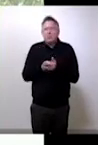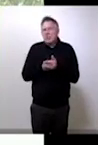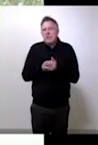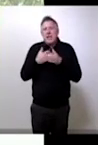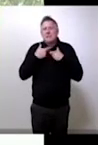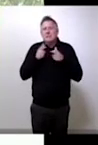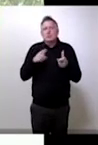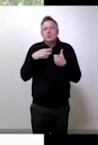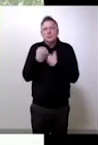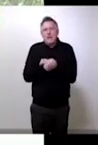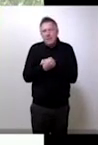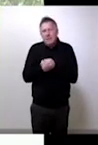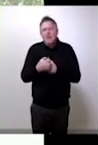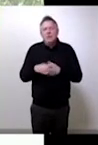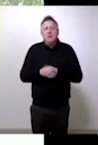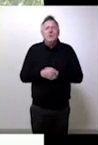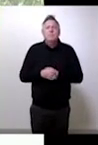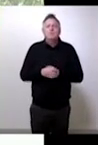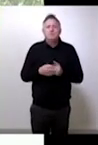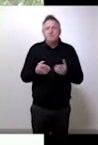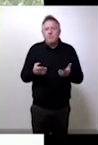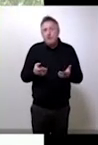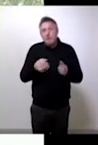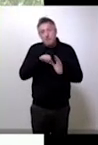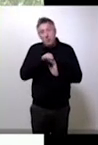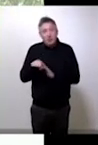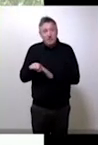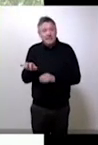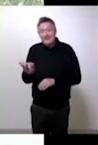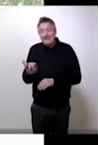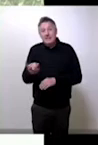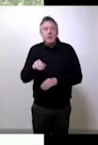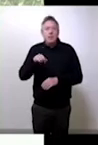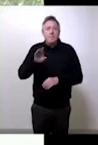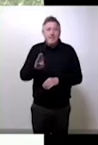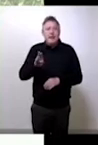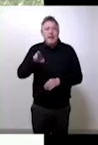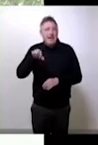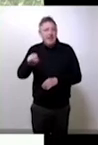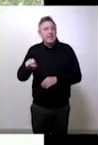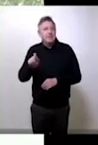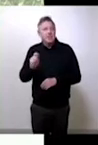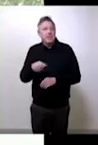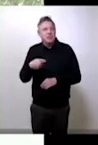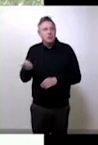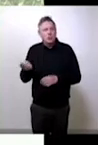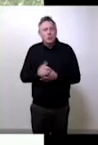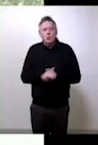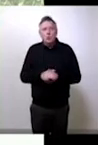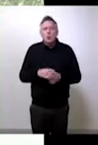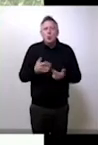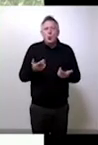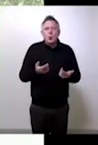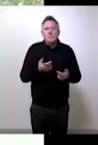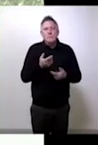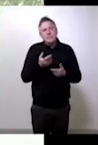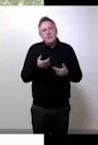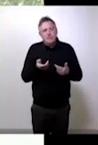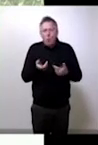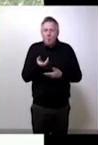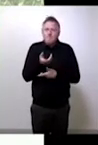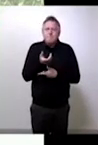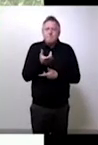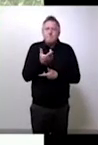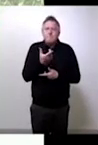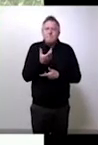avec notamment une priorisation qui sera donnée au BRS. On va aussi réviser les servitudes de mixité sociale. Aujourd'hui, à partir de